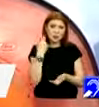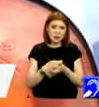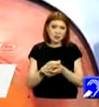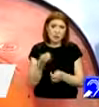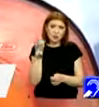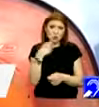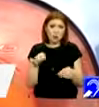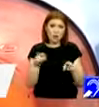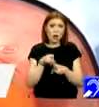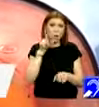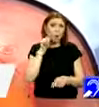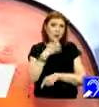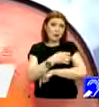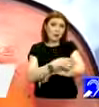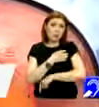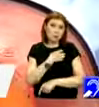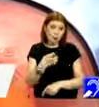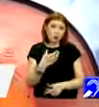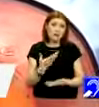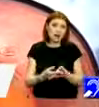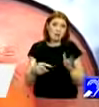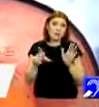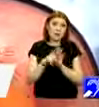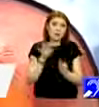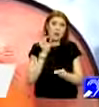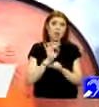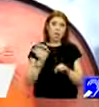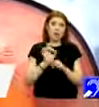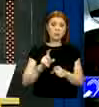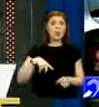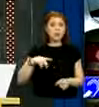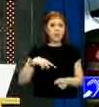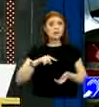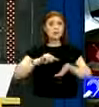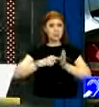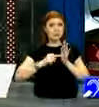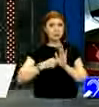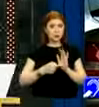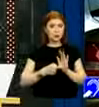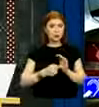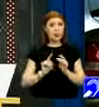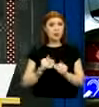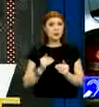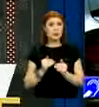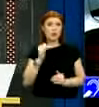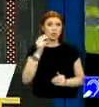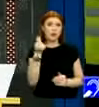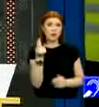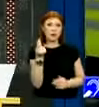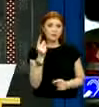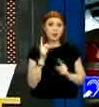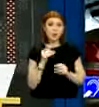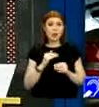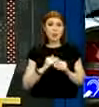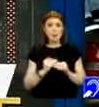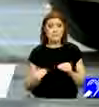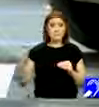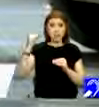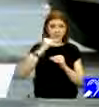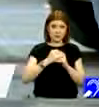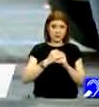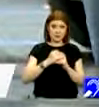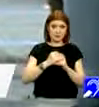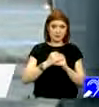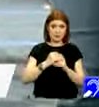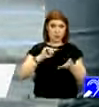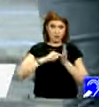bogați. Dar, din păcate, astea sunt regulile economiei. Există factori, să spunem, obiectivi de creștere a prețului. Dacă peste factori ăștia